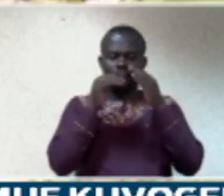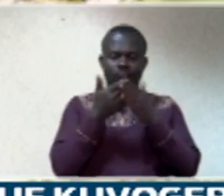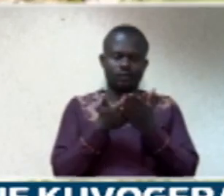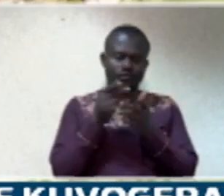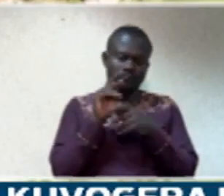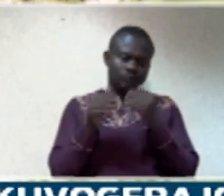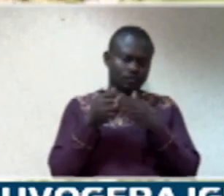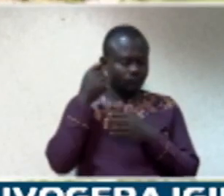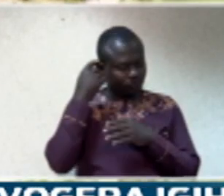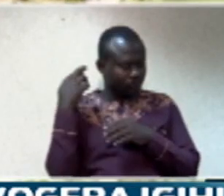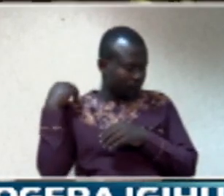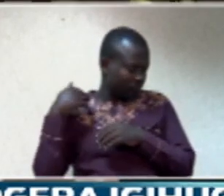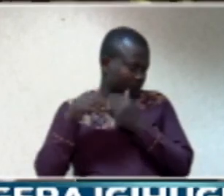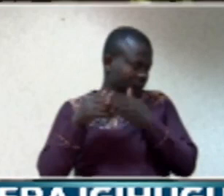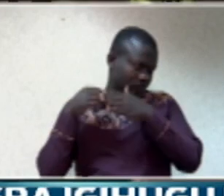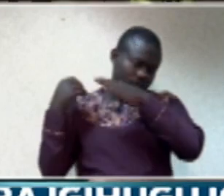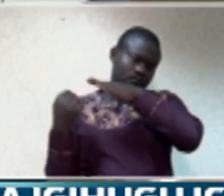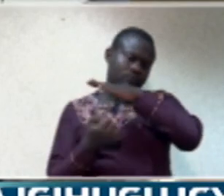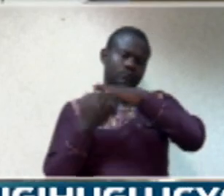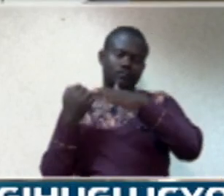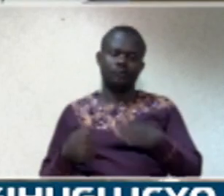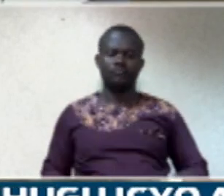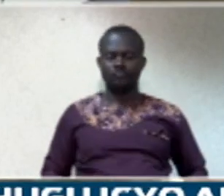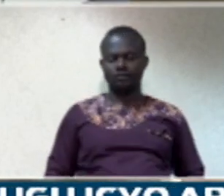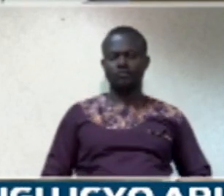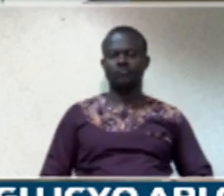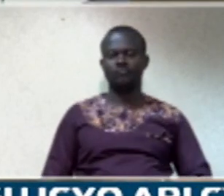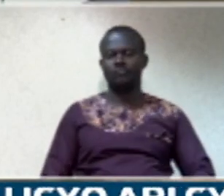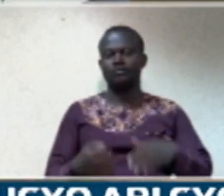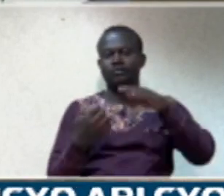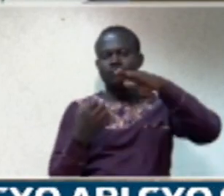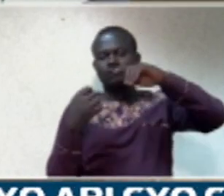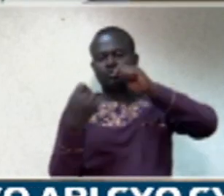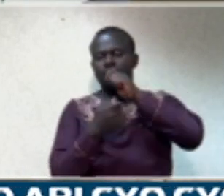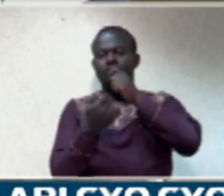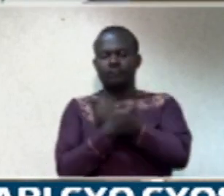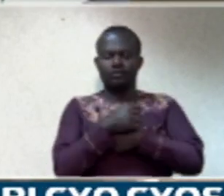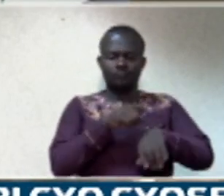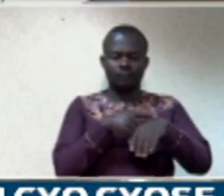wese kumva ko ari inshingano ye mu kubungabunga ibidukikije Ihindagurikire y'ibihe rero it's a fact